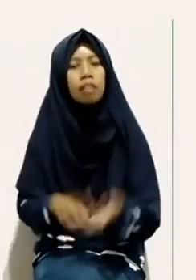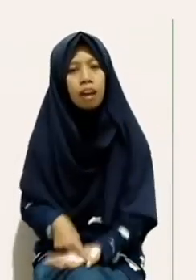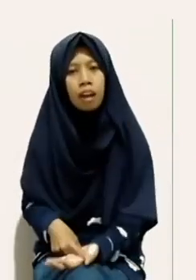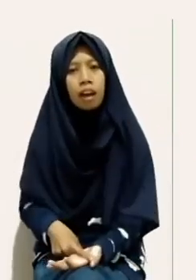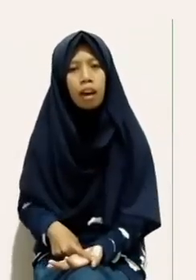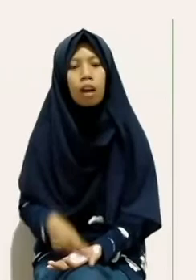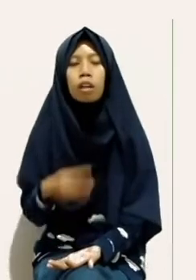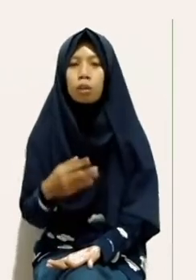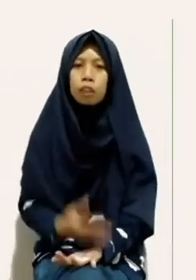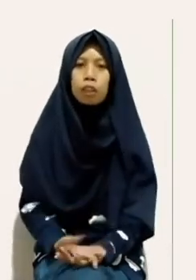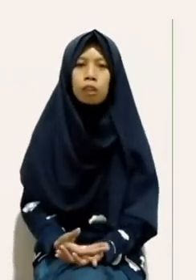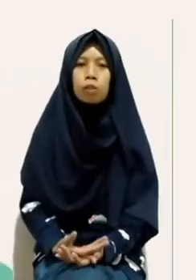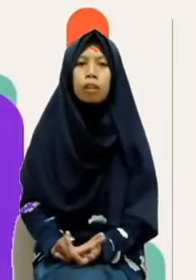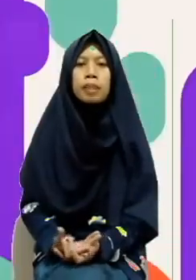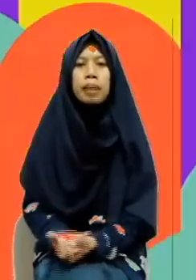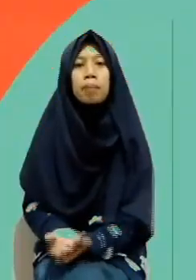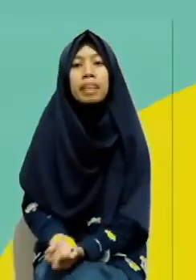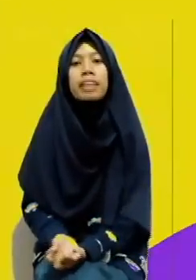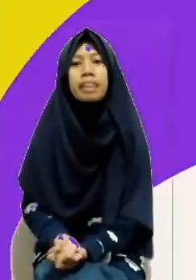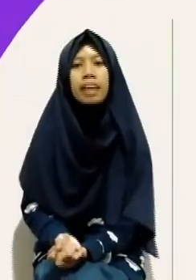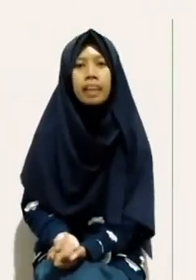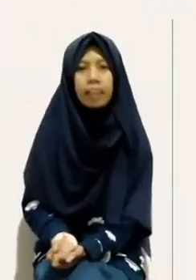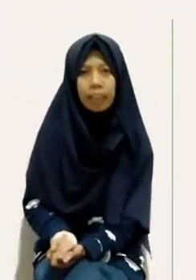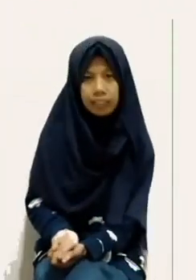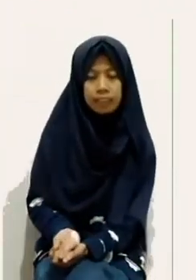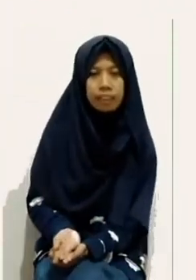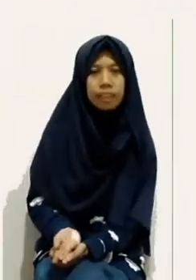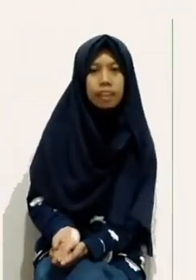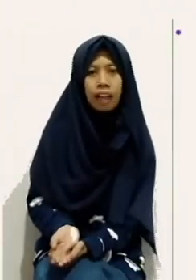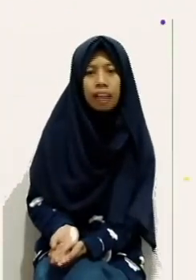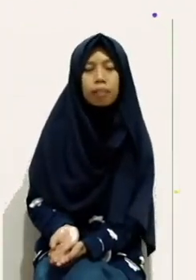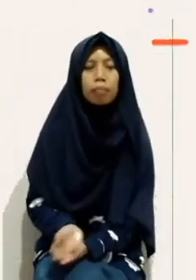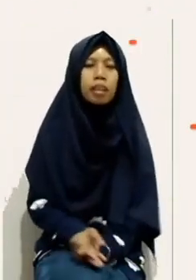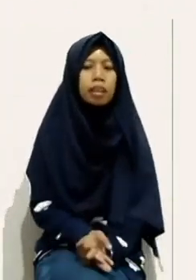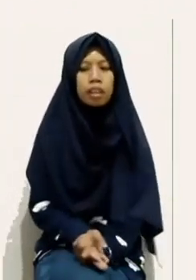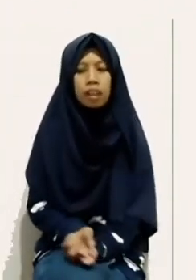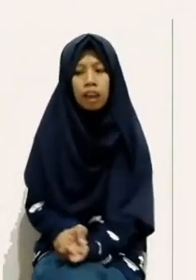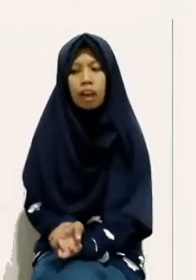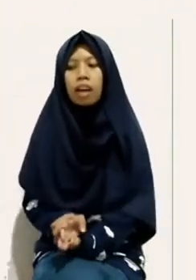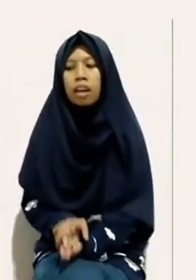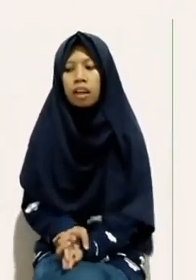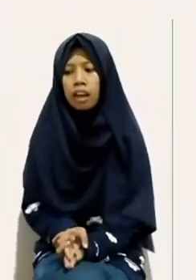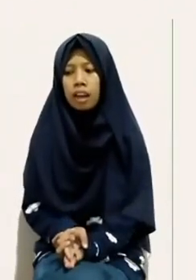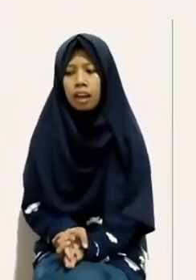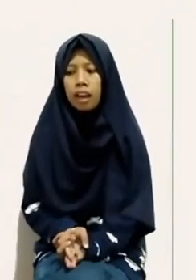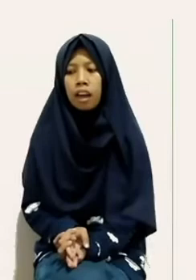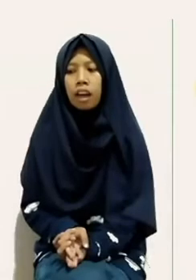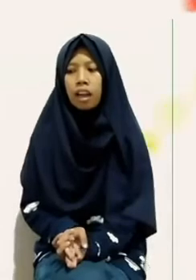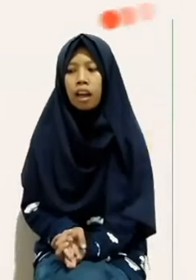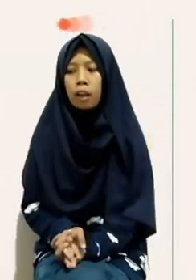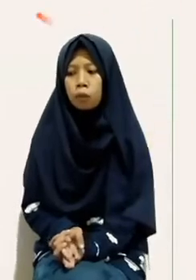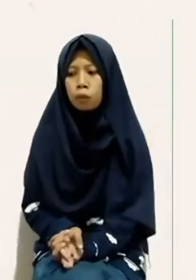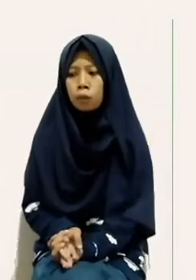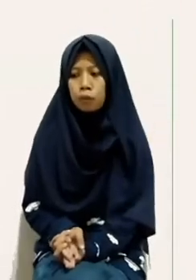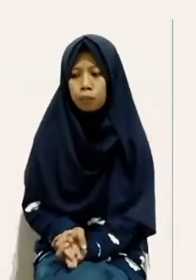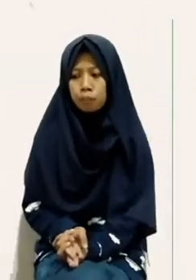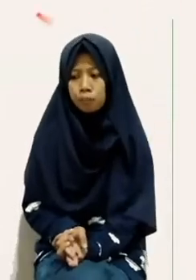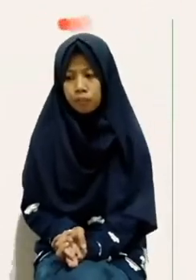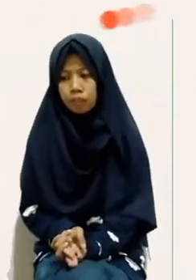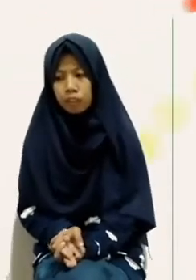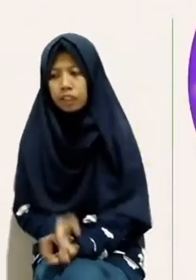bercerita terus kita juga bisa mendengarkan cerita teman kita nah